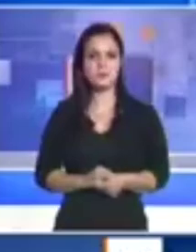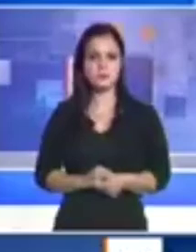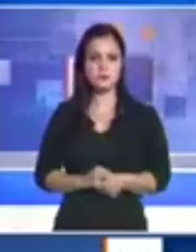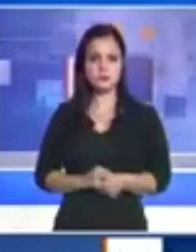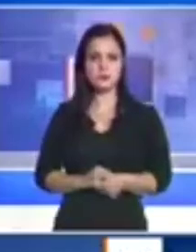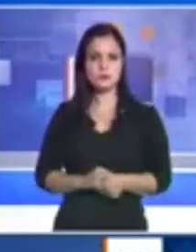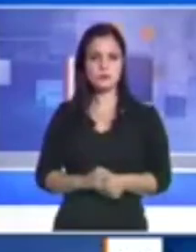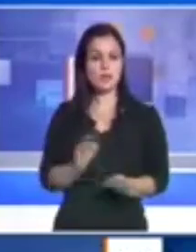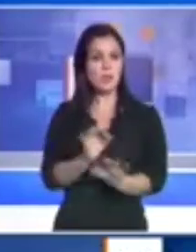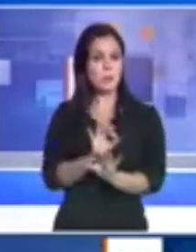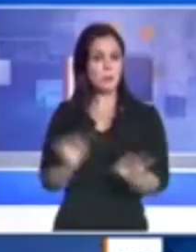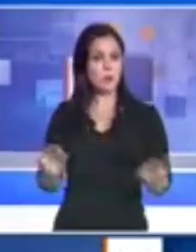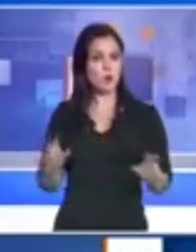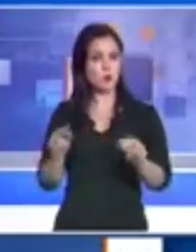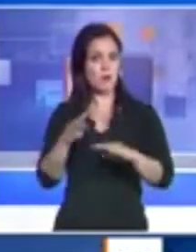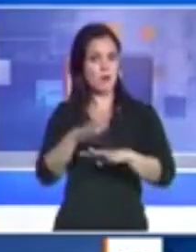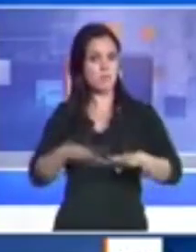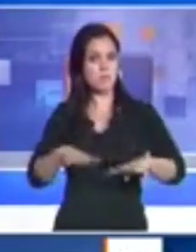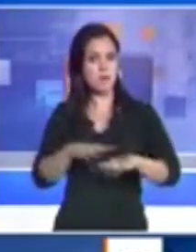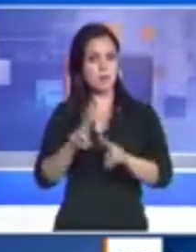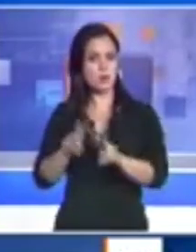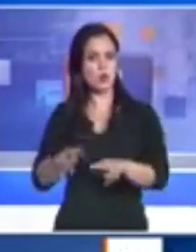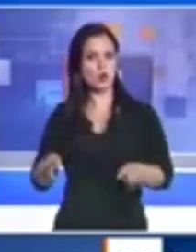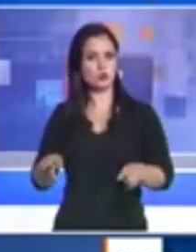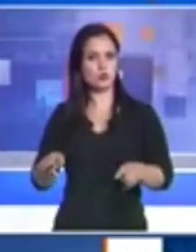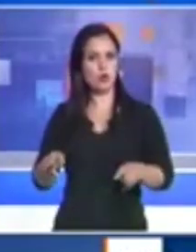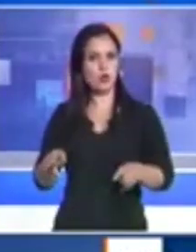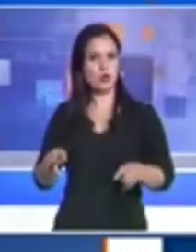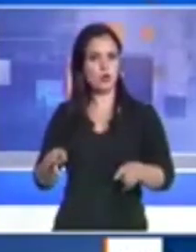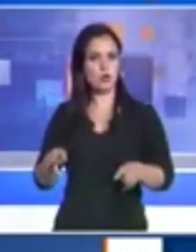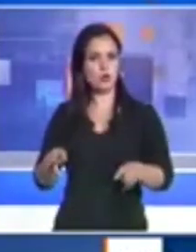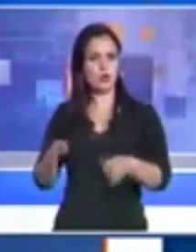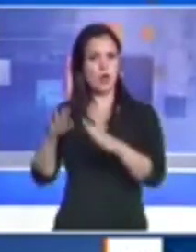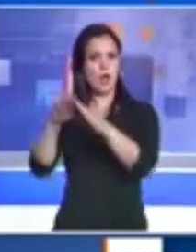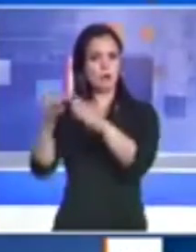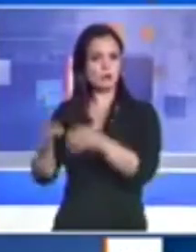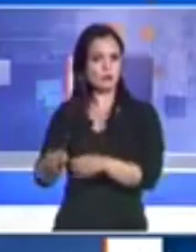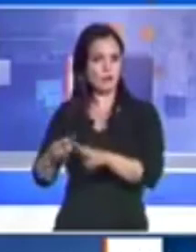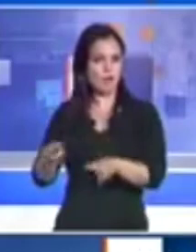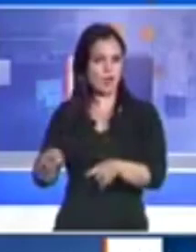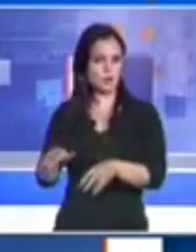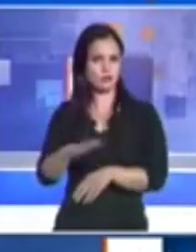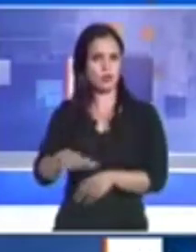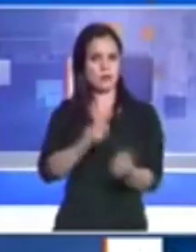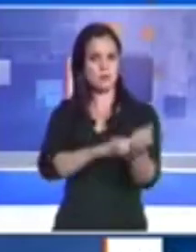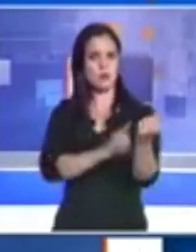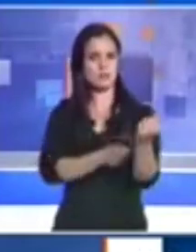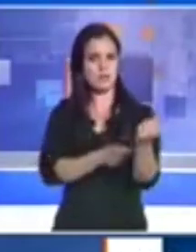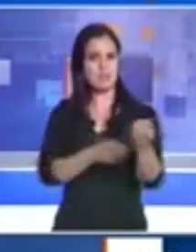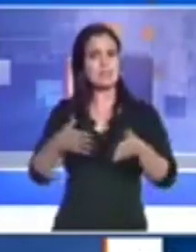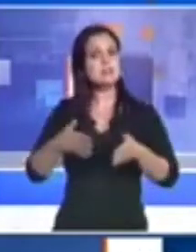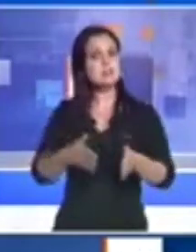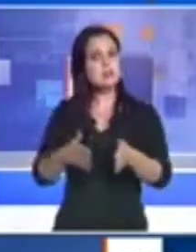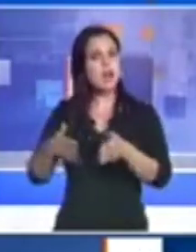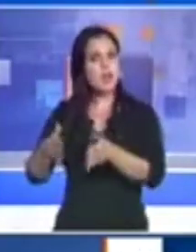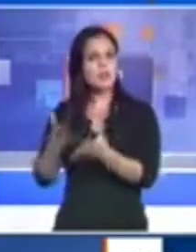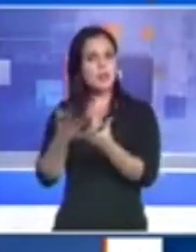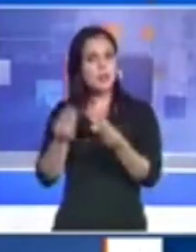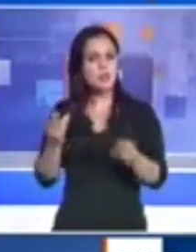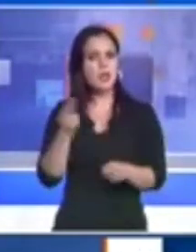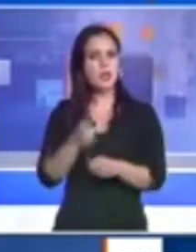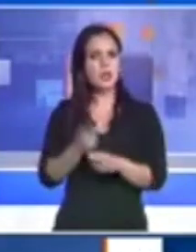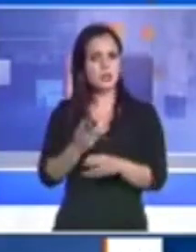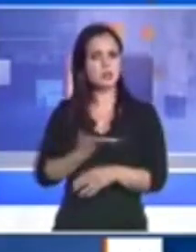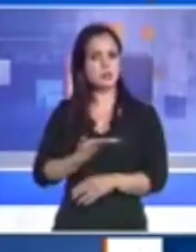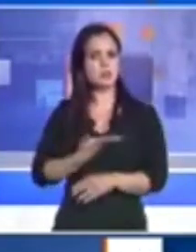ed è pronta la nuova mappa per i controlli con gli autoveli gli autovelox nel potentino tante le strade interessate e nessuna